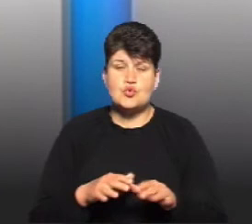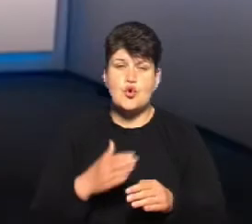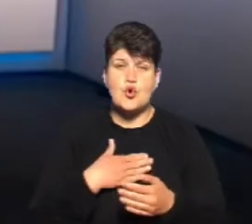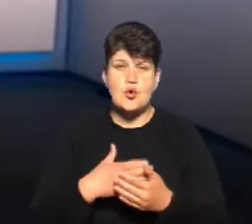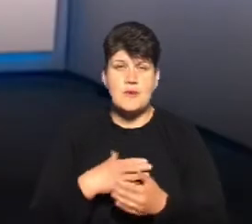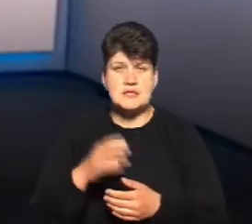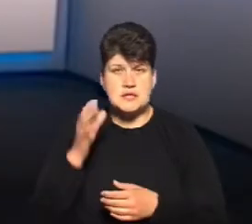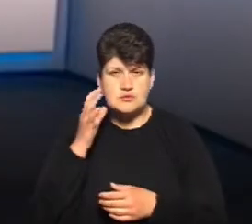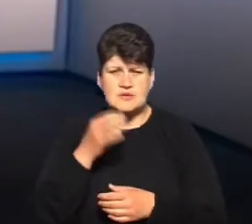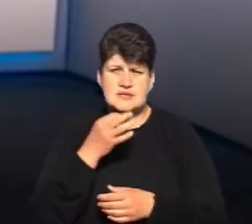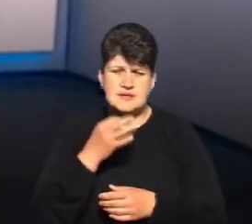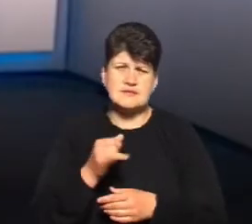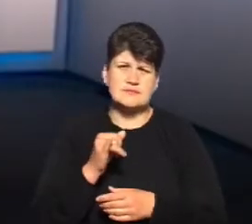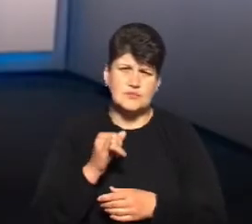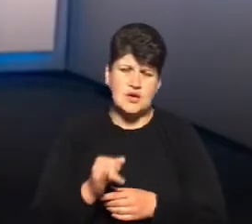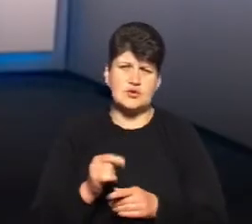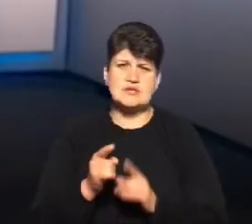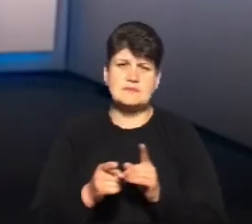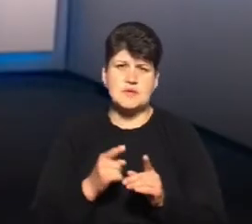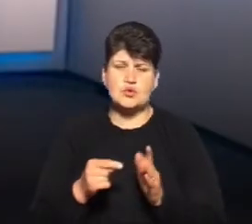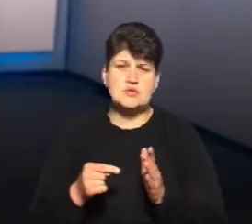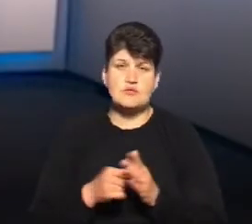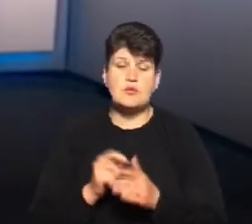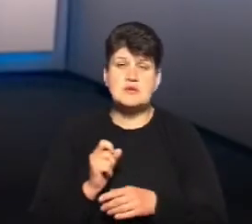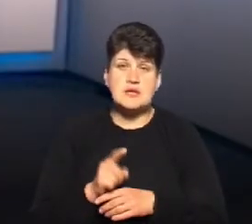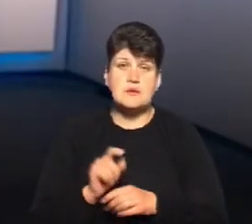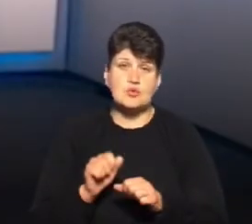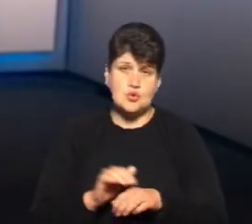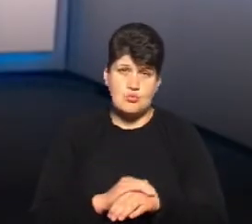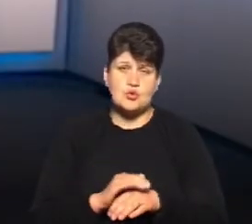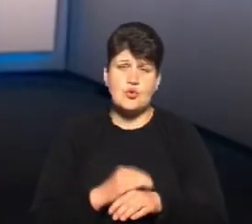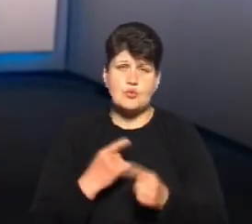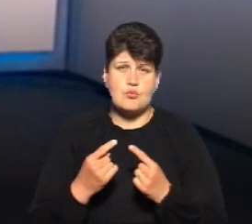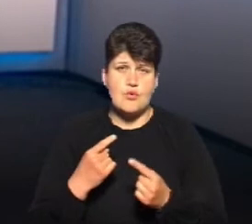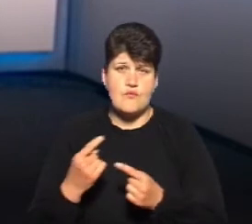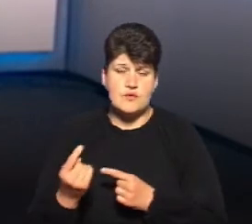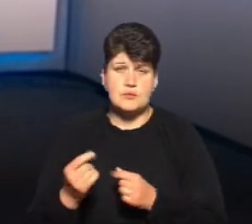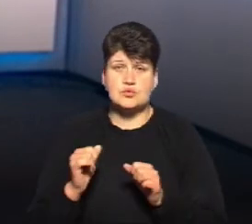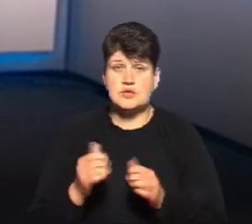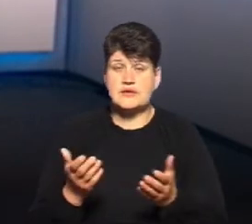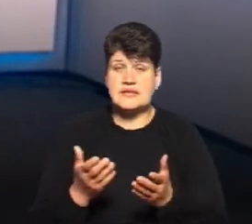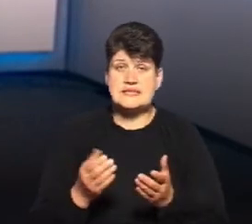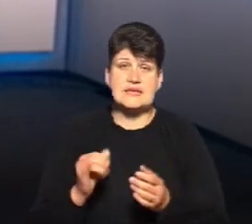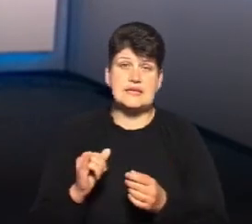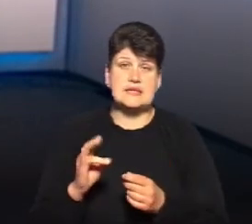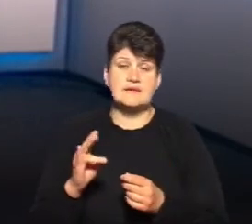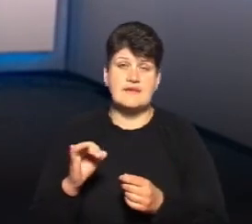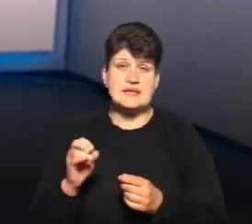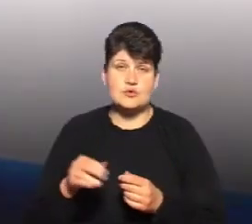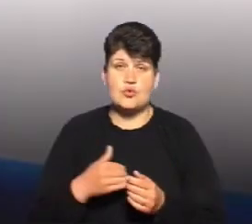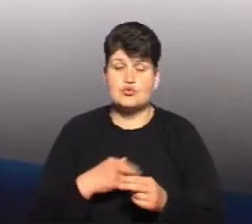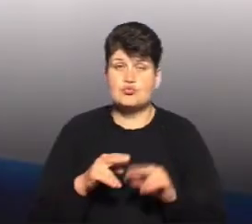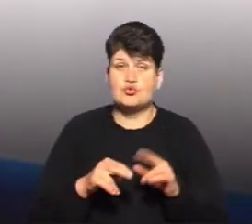про зміну цільового призначення землі, а можна і по-доброму це говорити. Звичайно. Можливо, якийсь інвестор хоче побудувати у вас, не знаю, там якусь